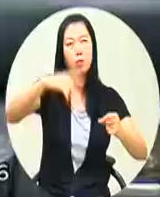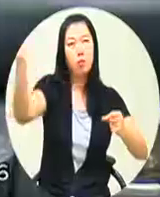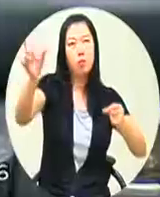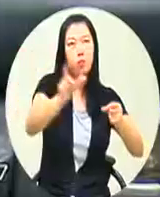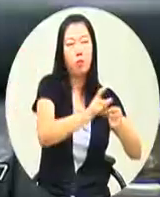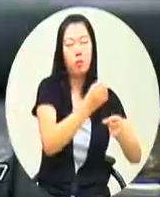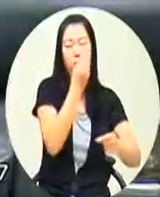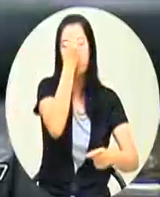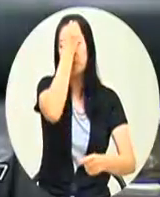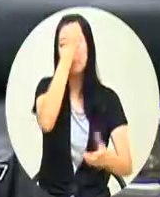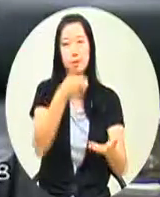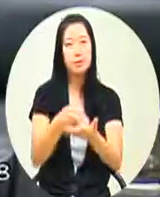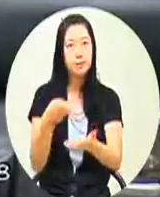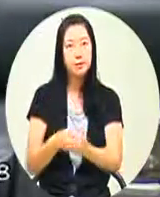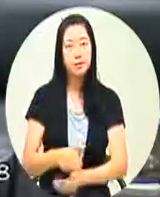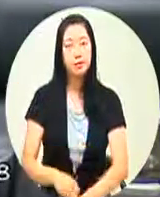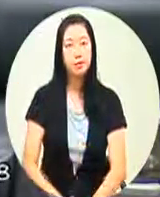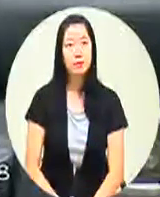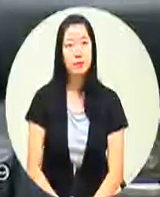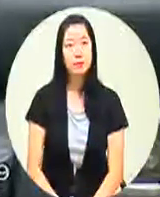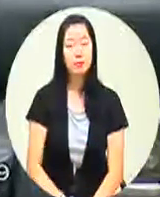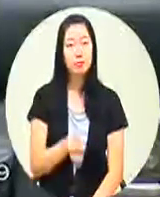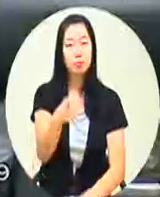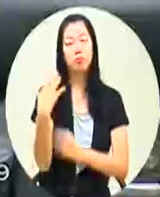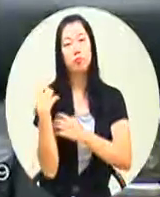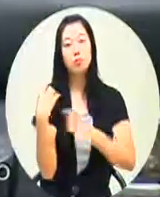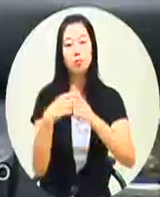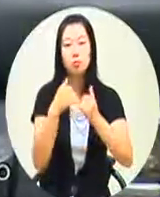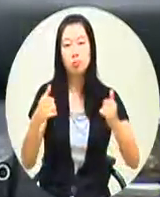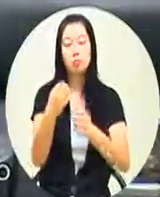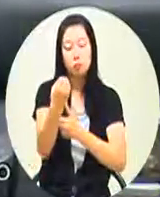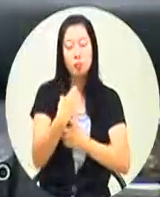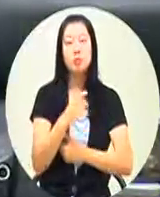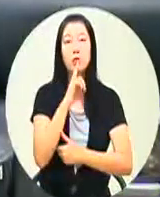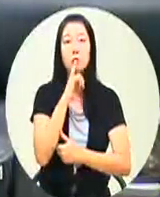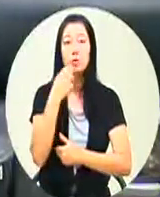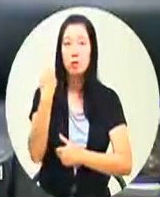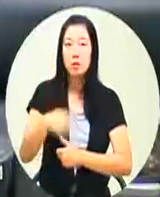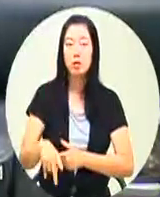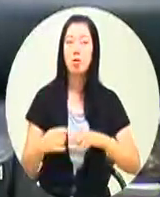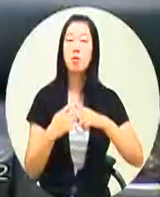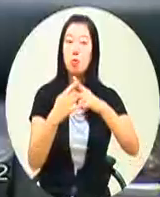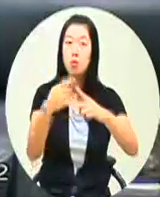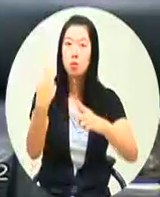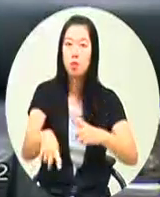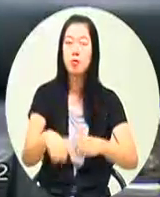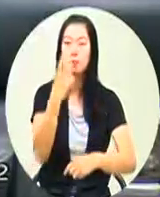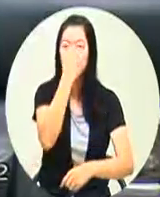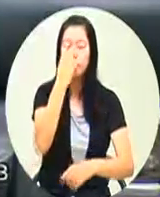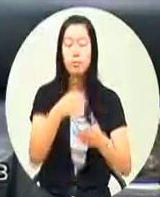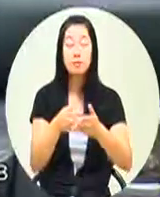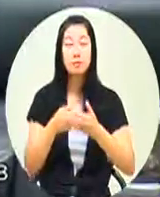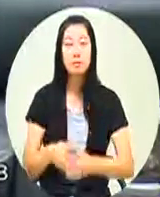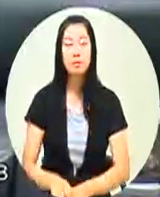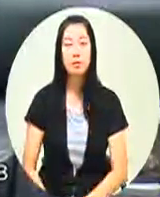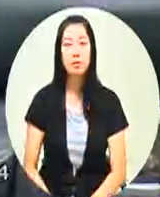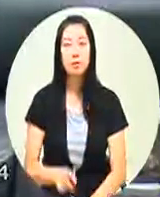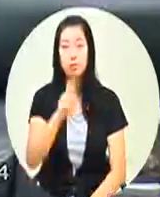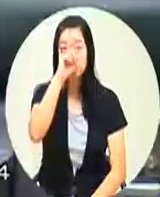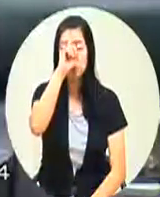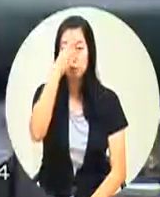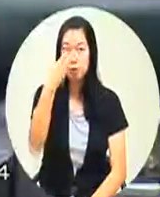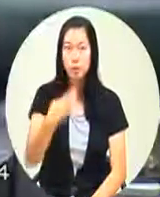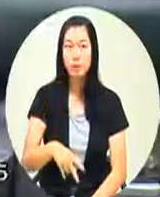衍生出来发现的啦，那你们的承办也有说这个部分还要再去现场现勘，那到时候希望你们在